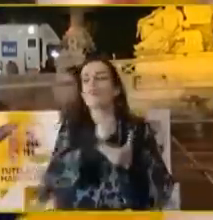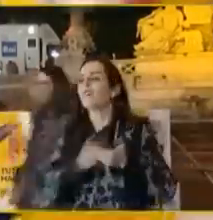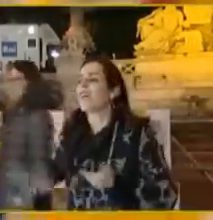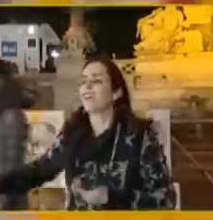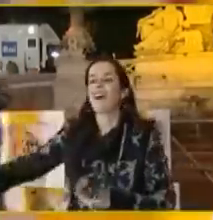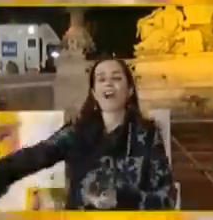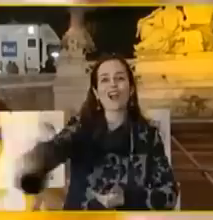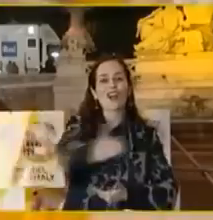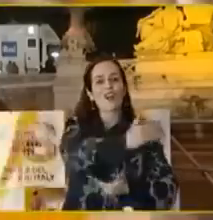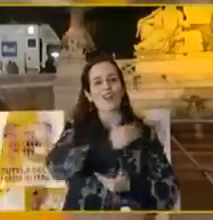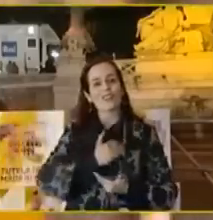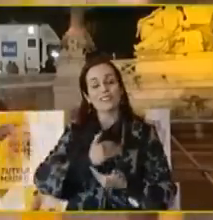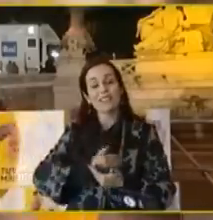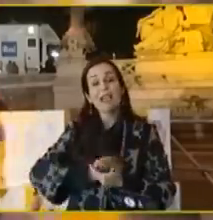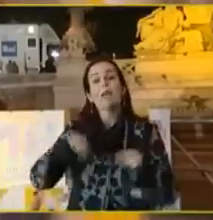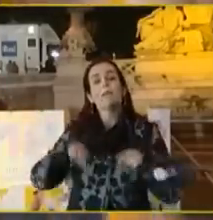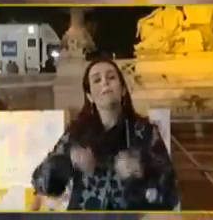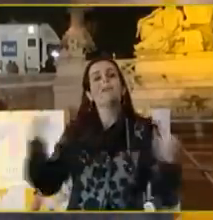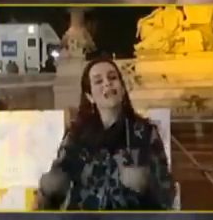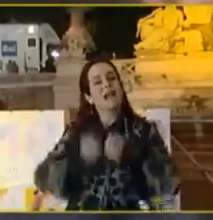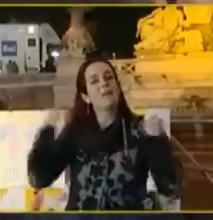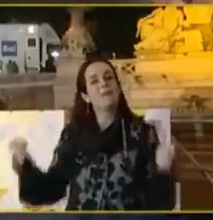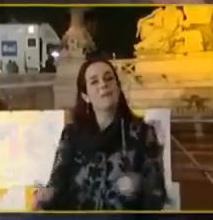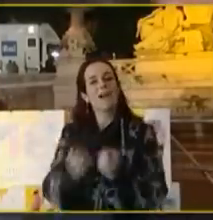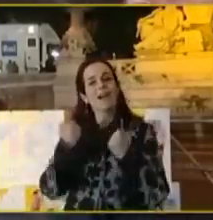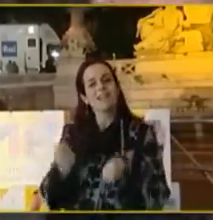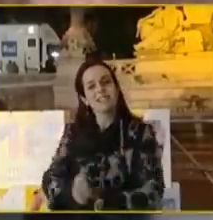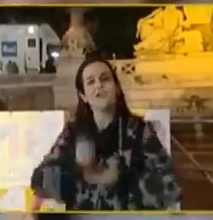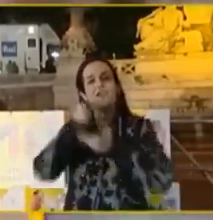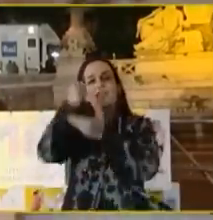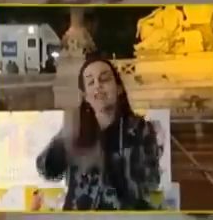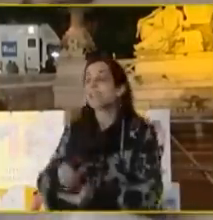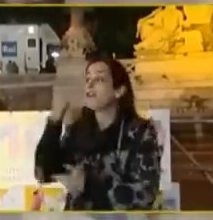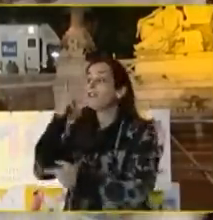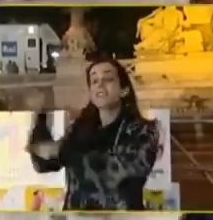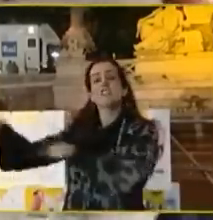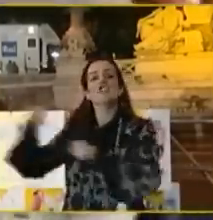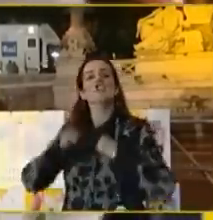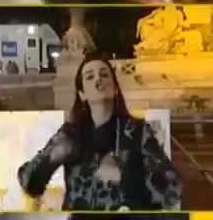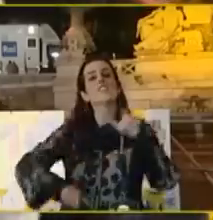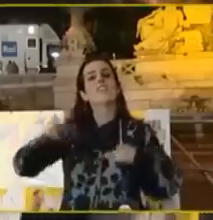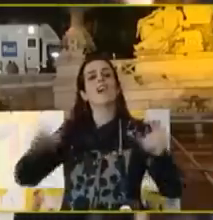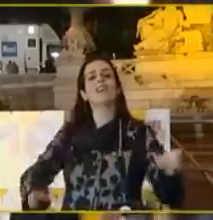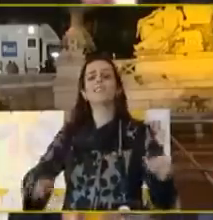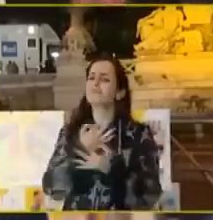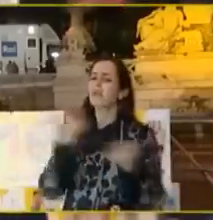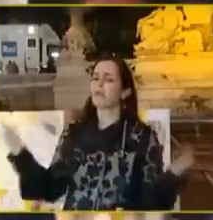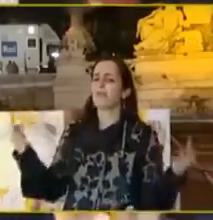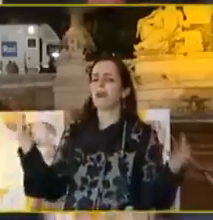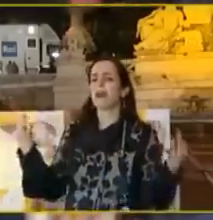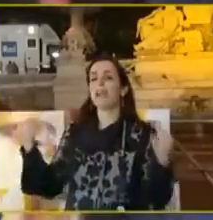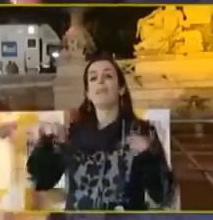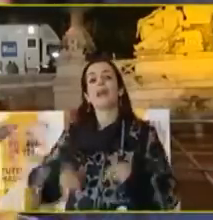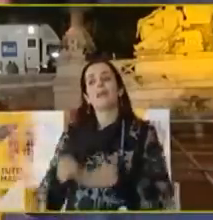per finanziare tutta la campagna. Li vedete, sono cittadini che ci hanno sostenuto per anni e che